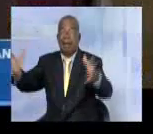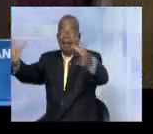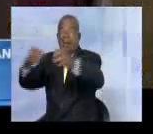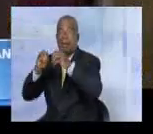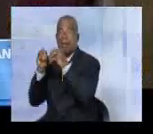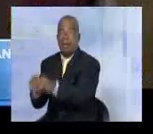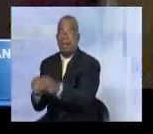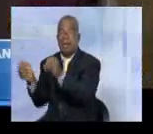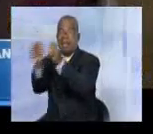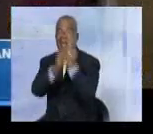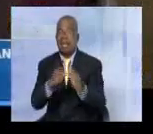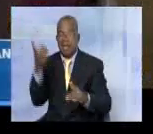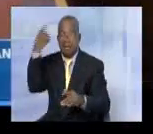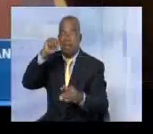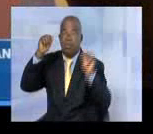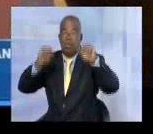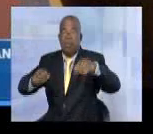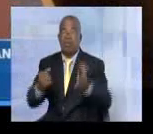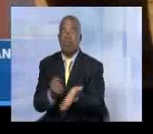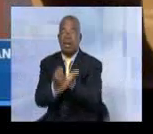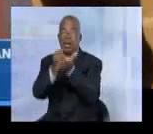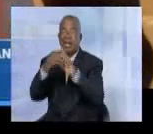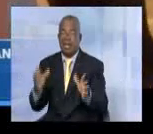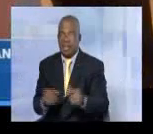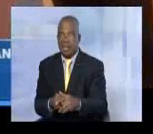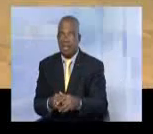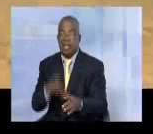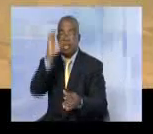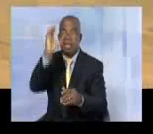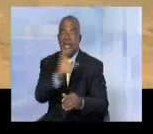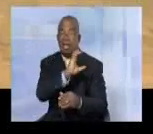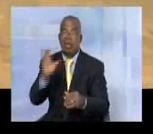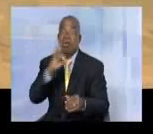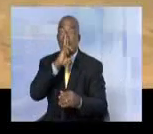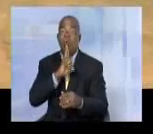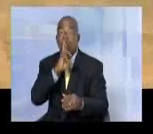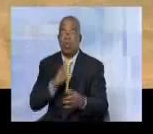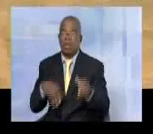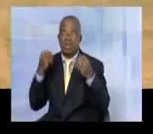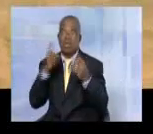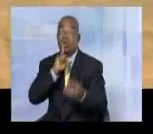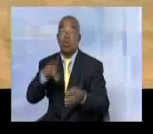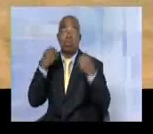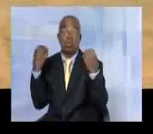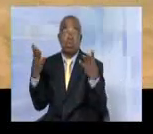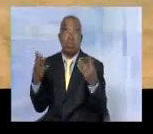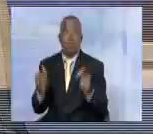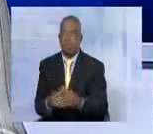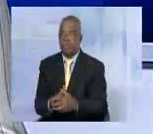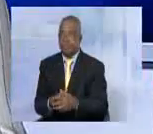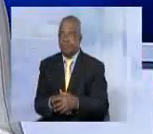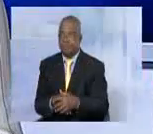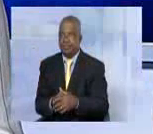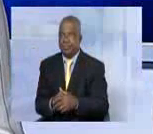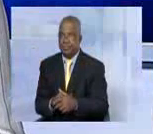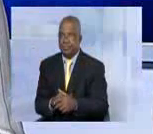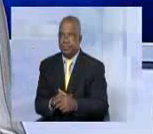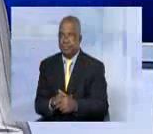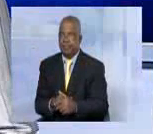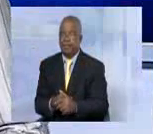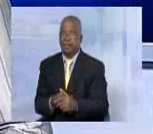La Croix-Rouge Côte d'Ivoire, c'est plus de 50 comités locaux et 26 brigades communautaires. C'était